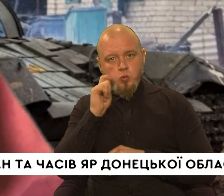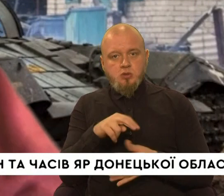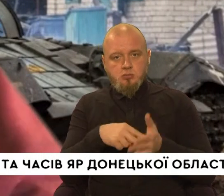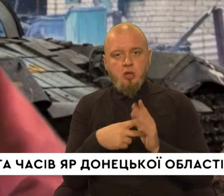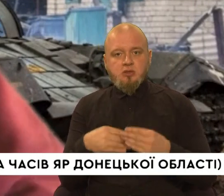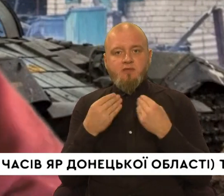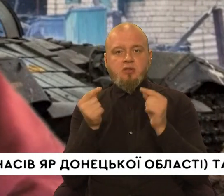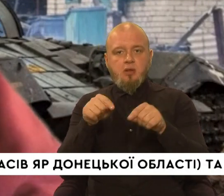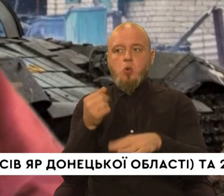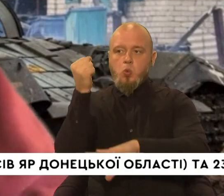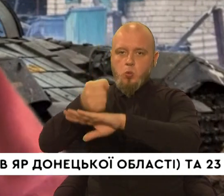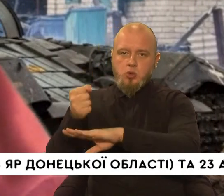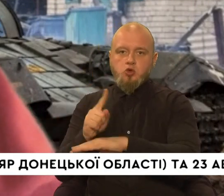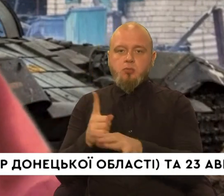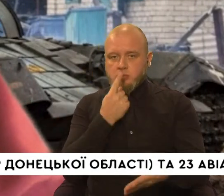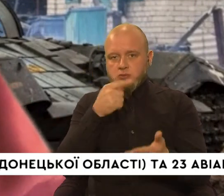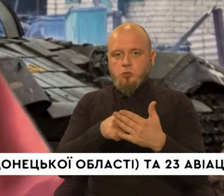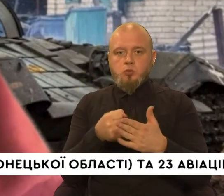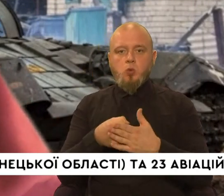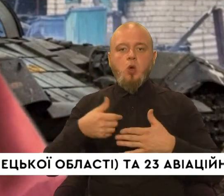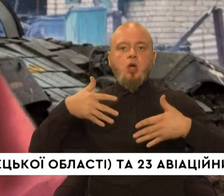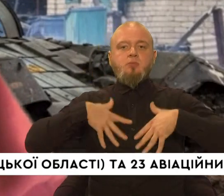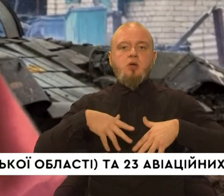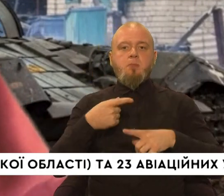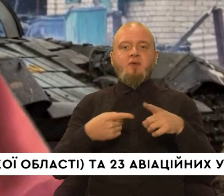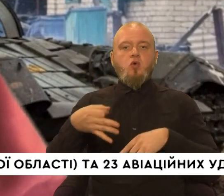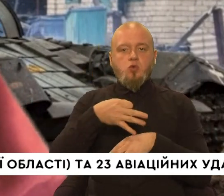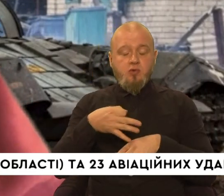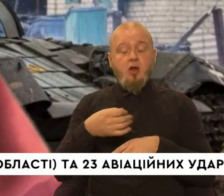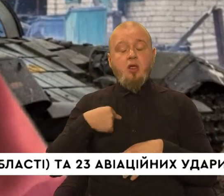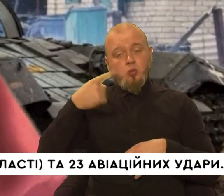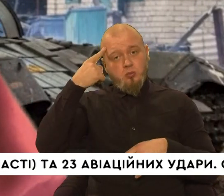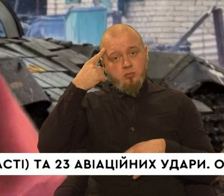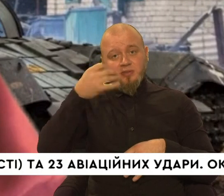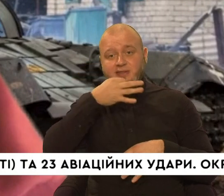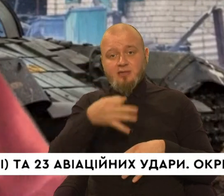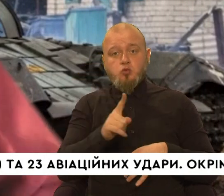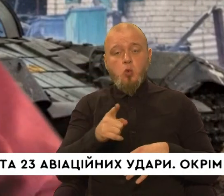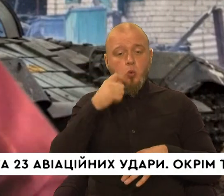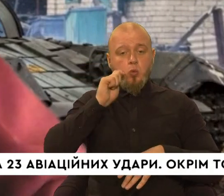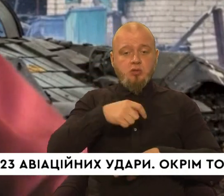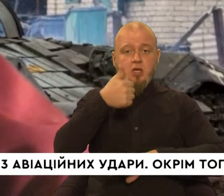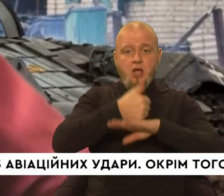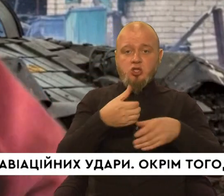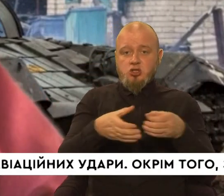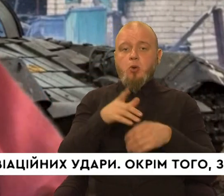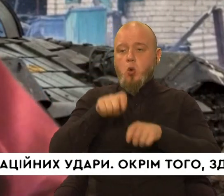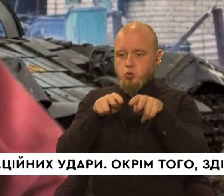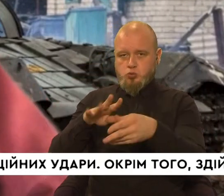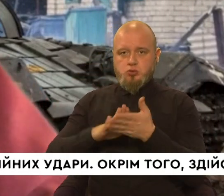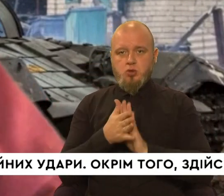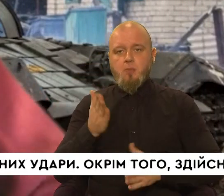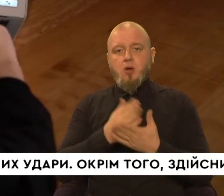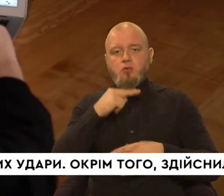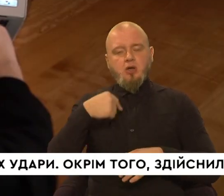збирається завдавати там ударів, щоб дістатися до Кримського півострова. Я б сказав, що український генштаб контролює ситуацію. Маю на увазі, що